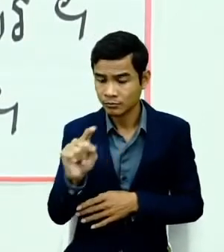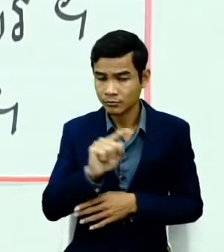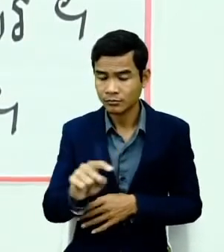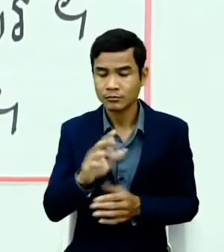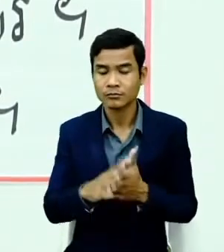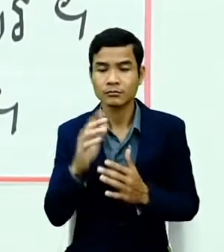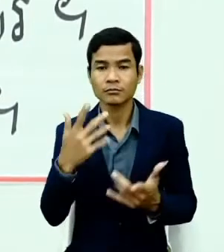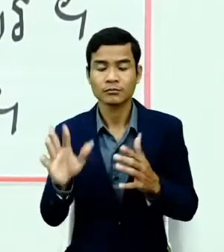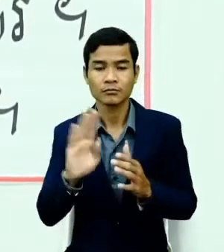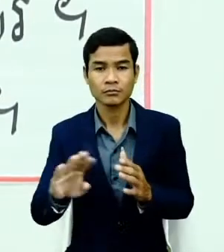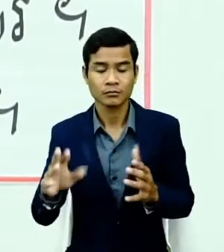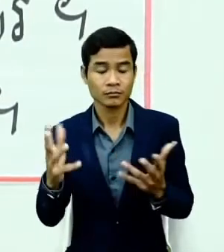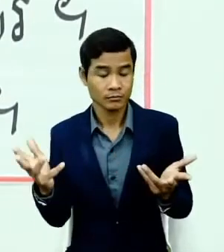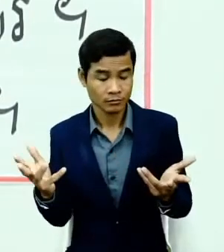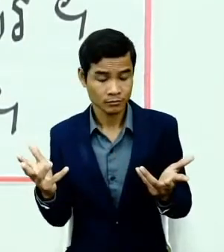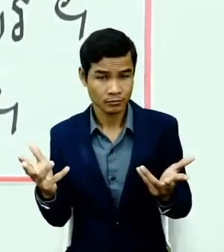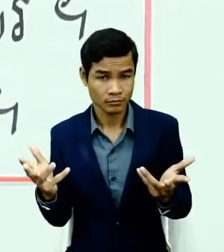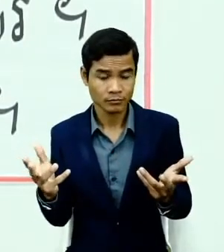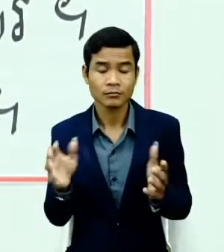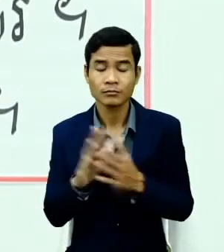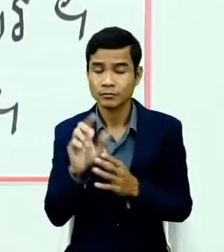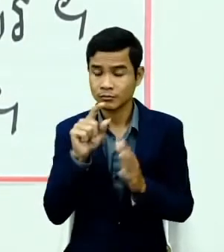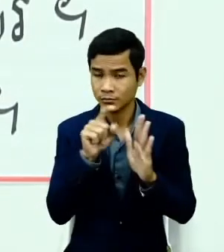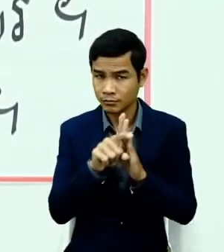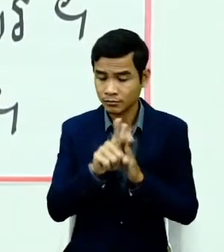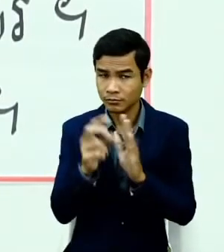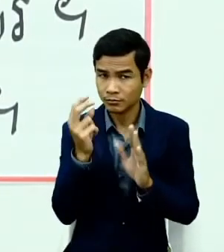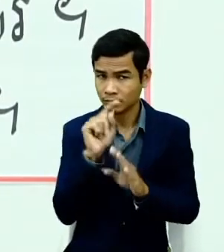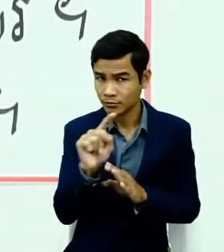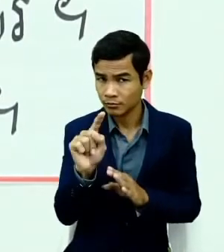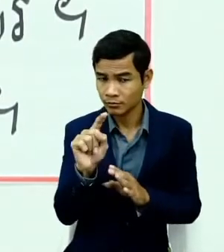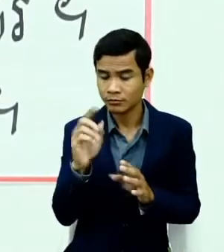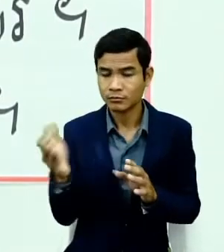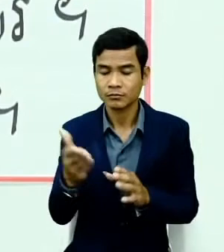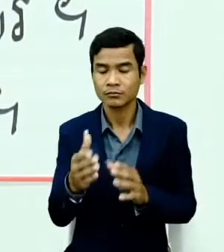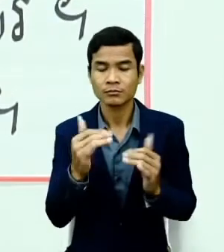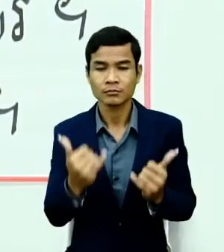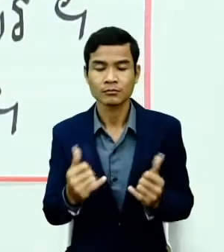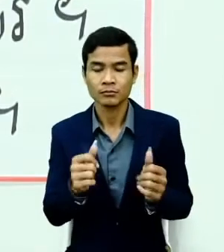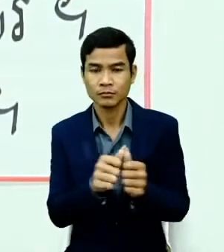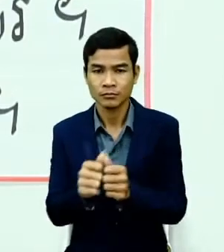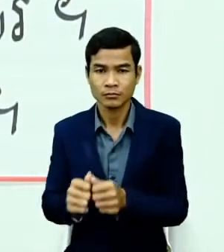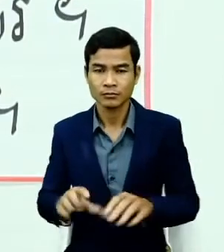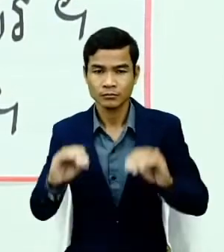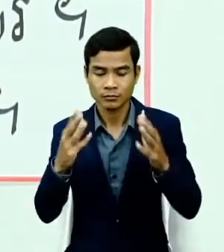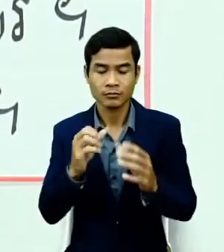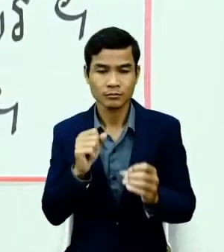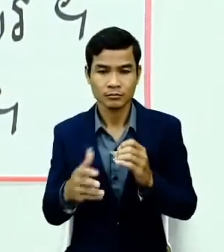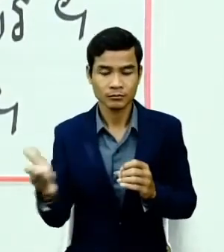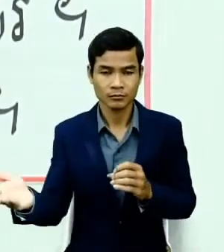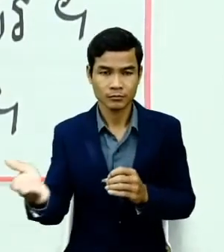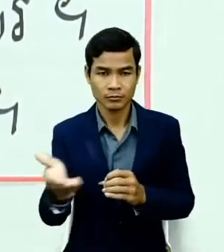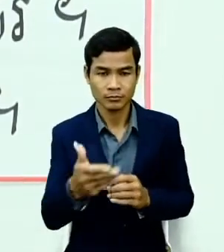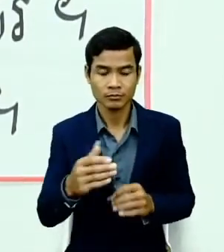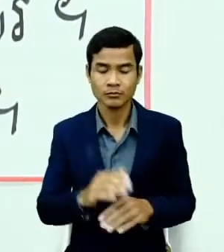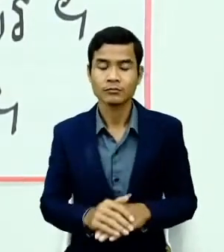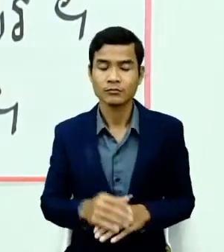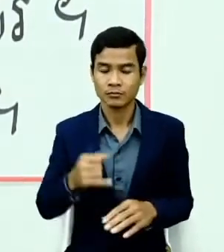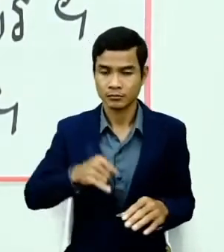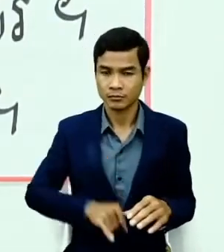រួចរាល់ហើយឬនៅកូនចាបើរួចរាល់ហើយយើងអានឲ្យបានព្រមគ្នាជាមួយអ្នកគ្រូចាប់ផ្ដើមអានចៅ